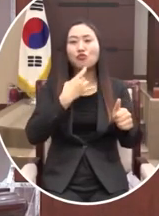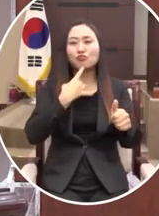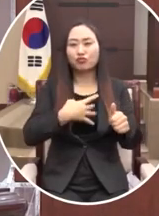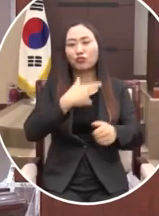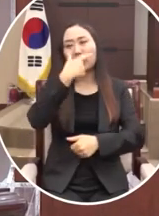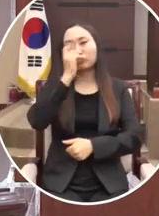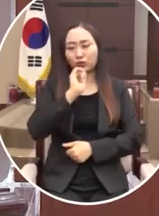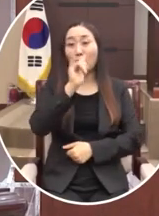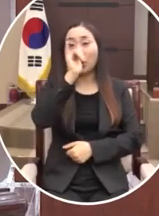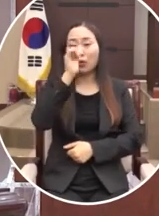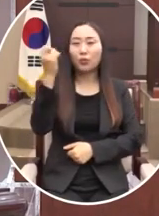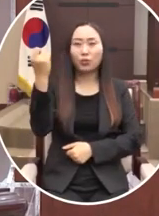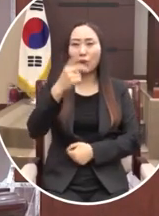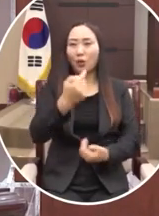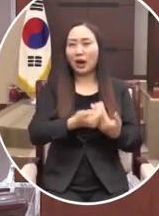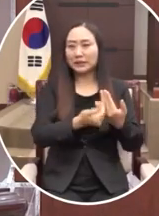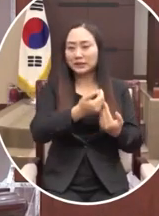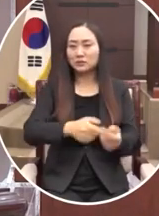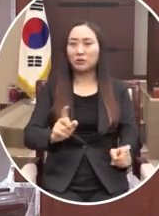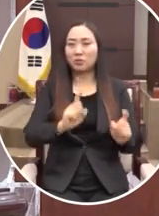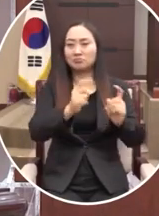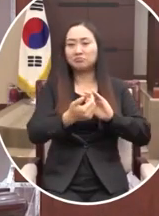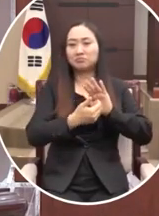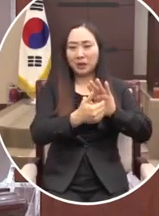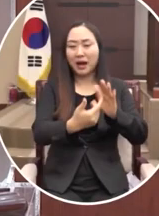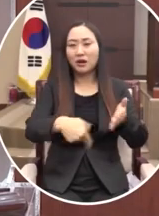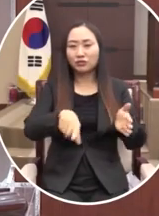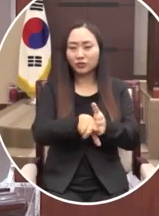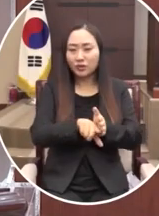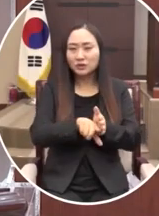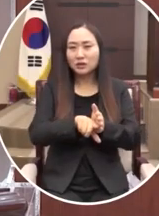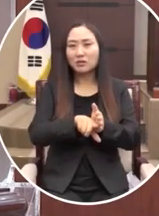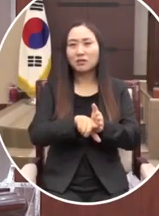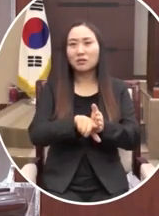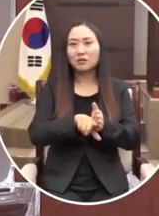특히 갈등이나 분쟁의 사전 예방이나